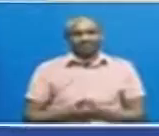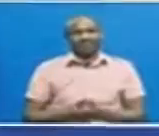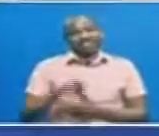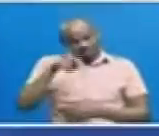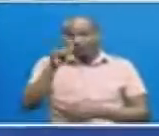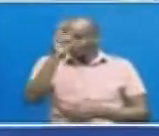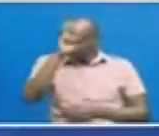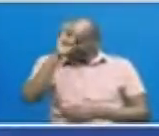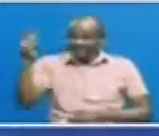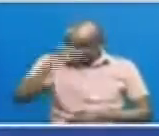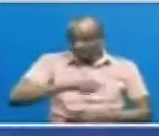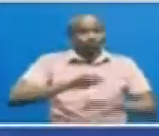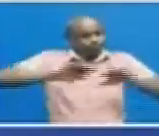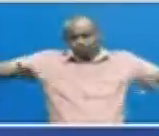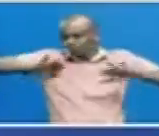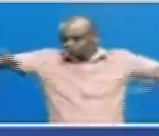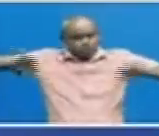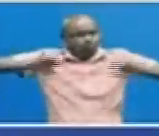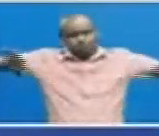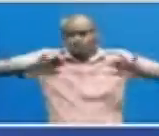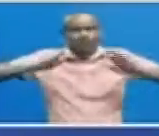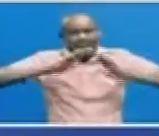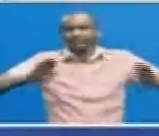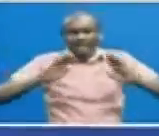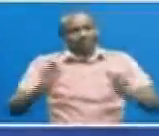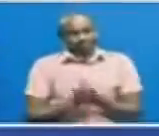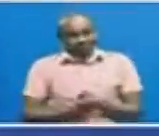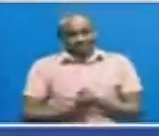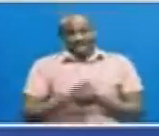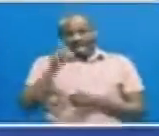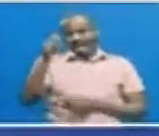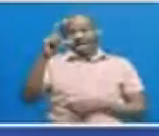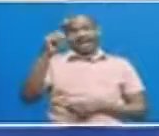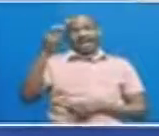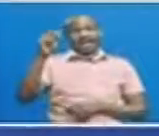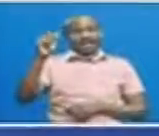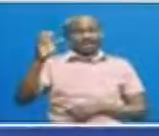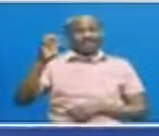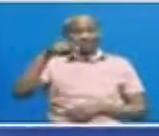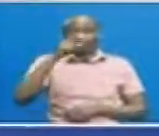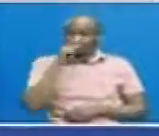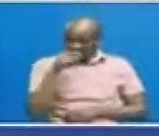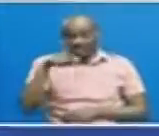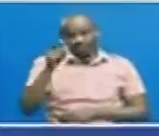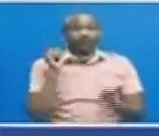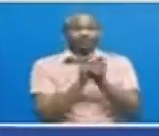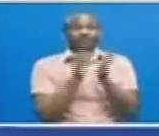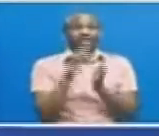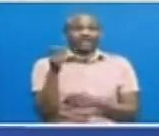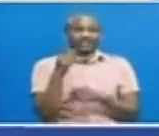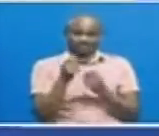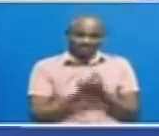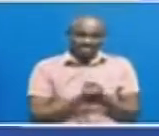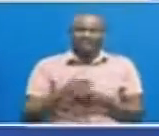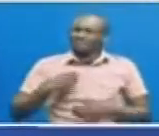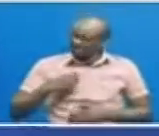Iliwalazimu polisi kuingilia kati kutuliza vurugu kwenye mechi hiyo. Alliance sasa watacheza na Masaka kwenye fainali ya mechi hiyo. Nasikitika sana